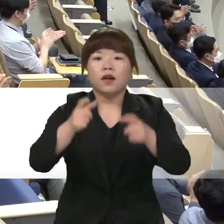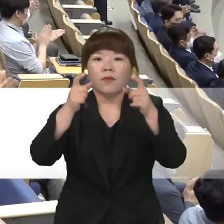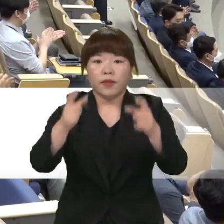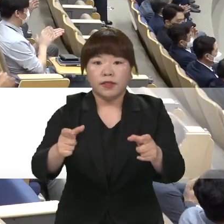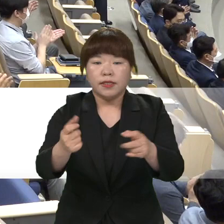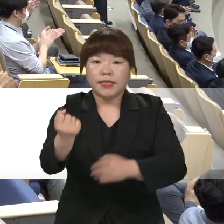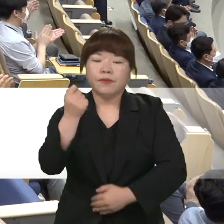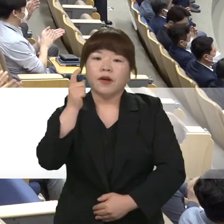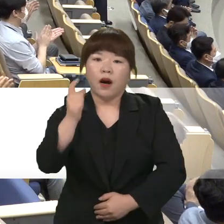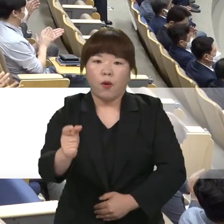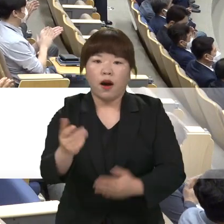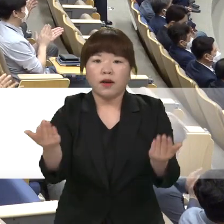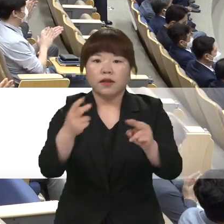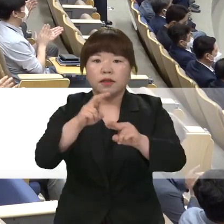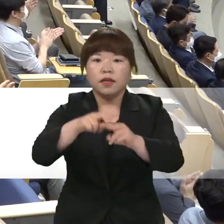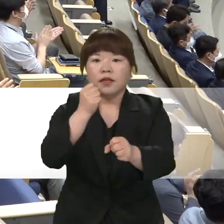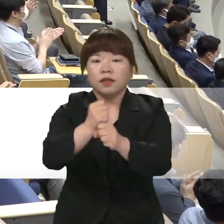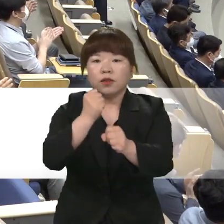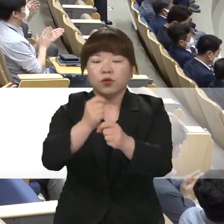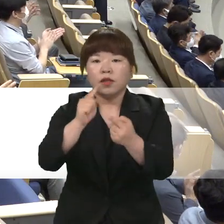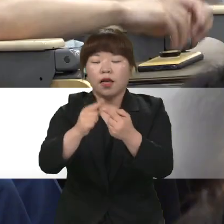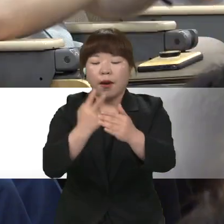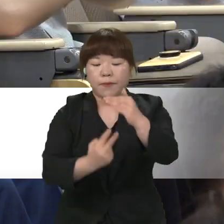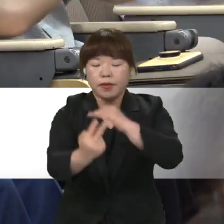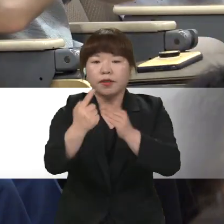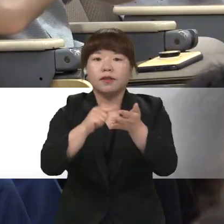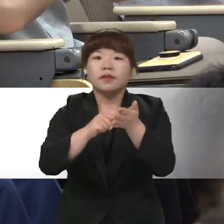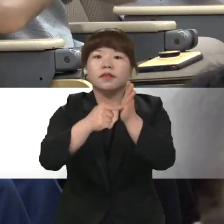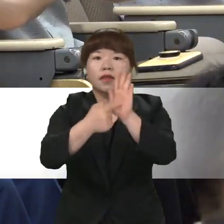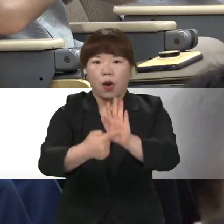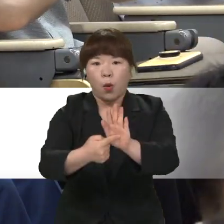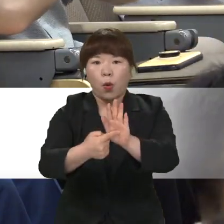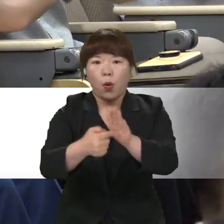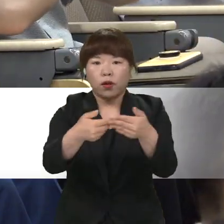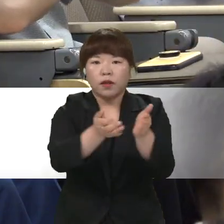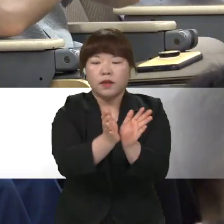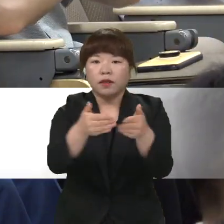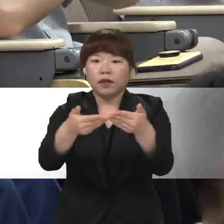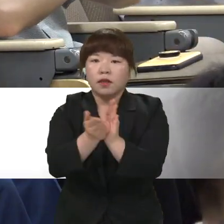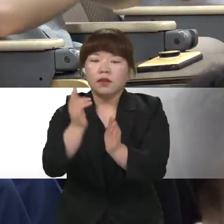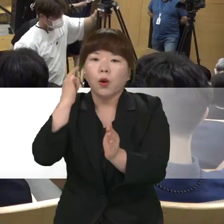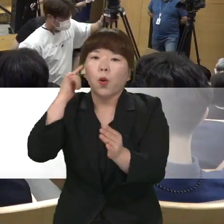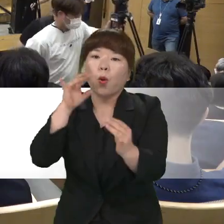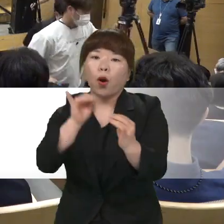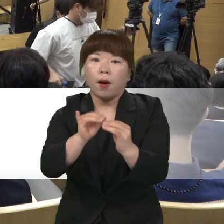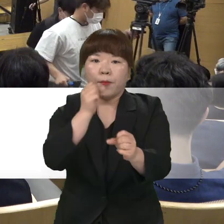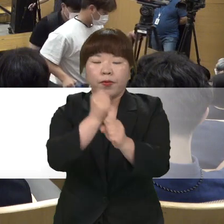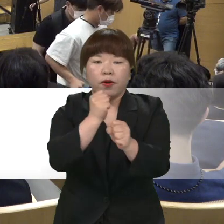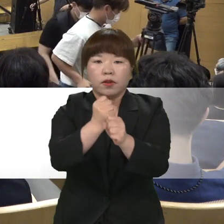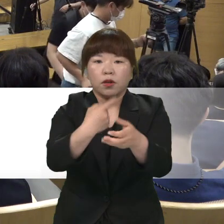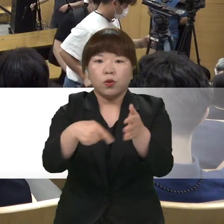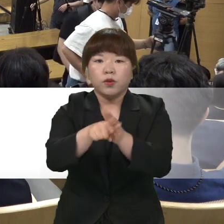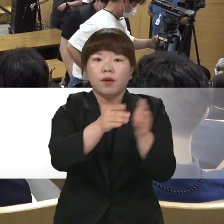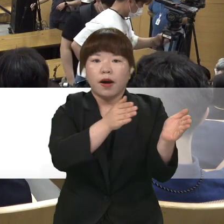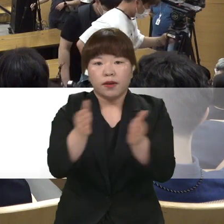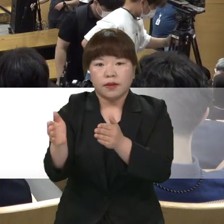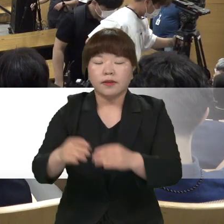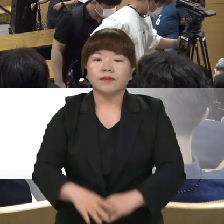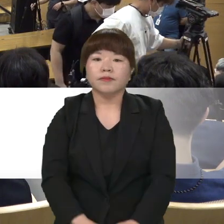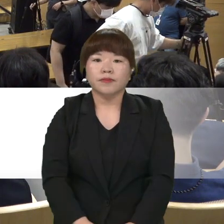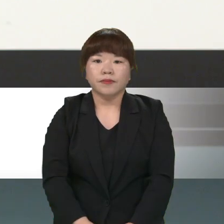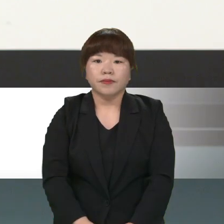경쟁력 강 파와 일자리 창출에 대한 비전을 제시하고 민관 학연 등의 공감대 형성을 위해 마련됐습니다